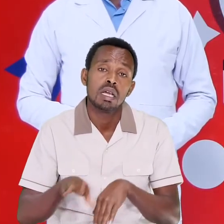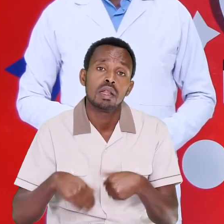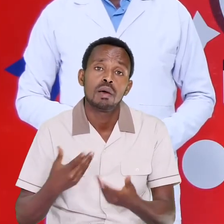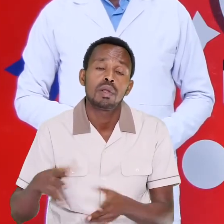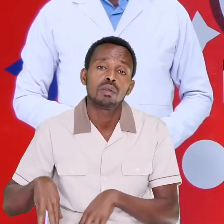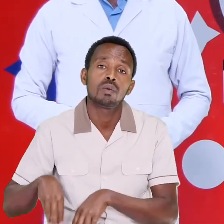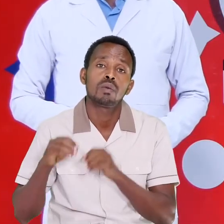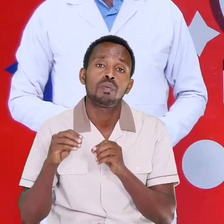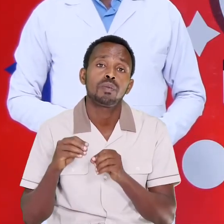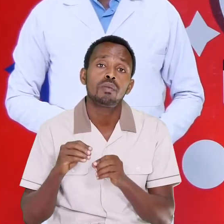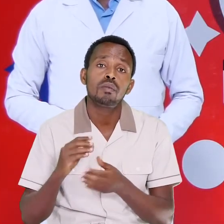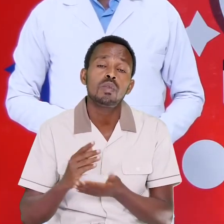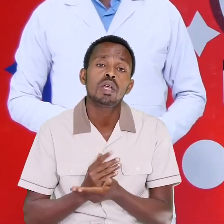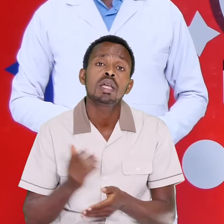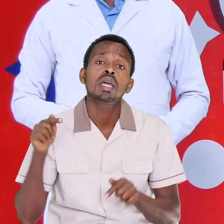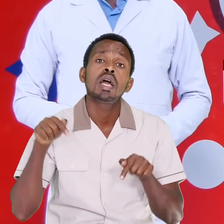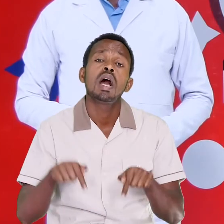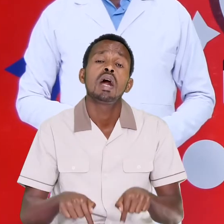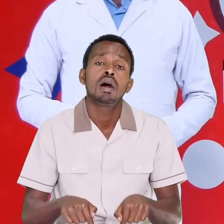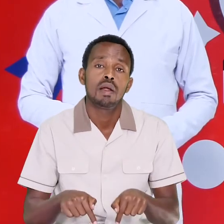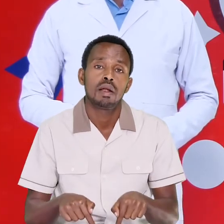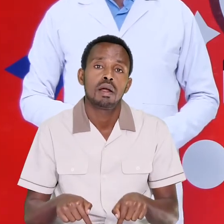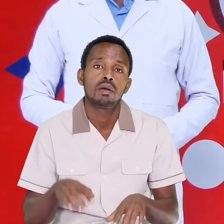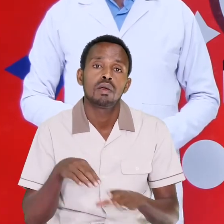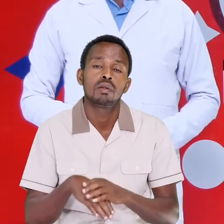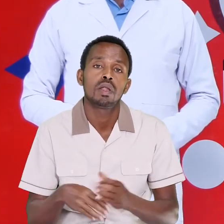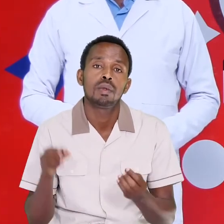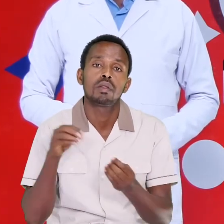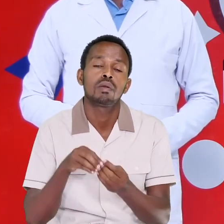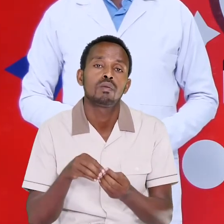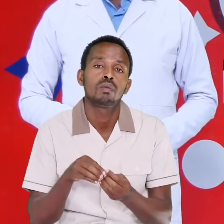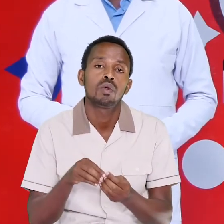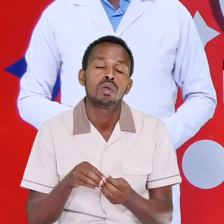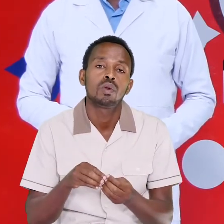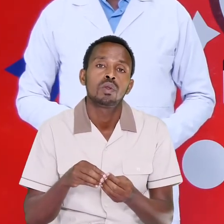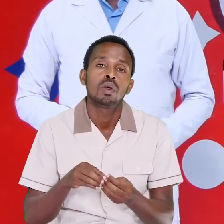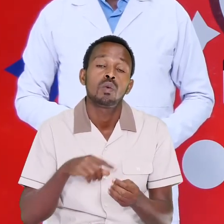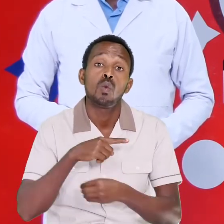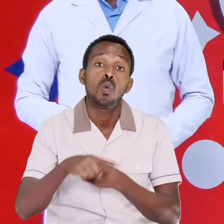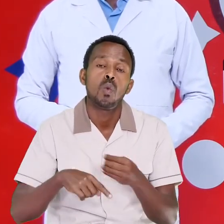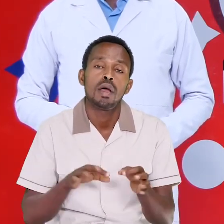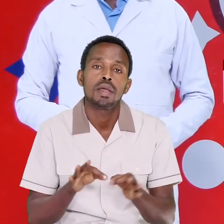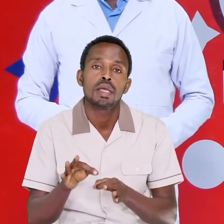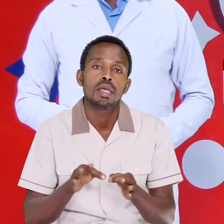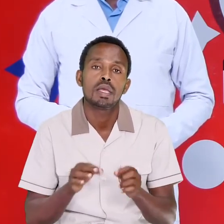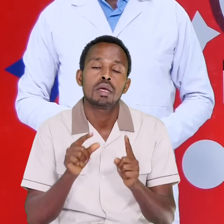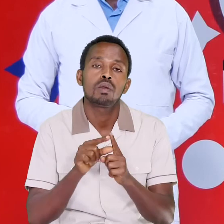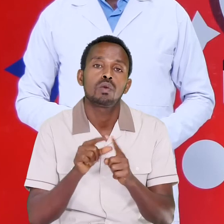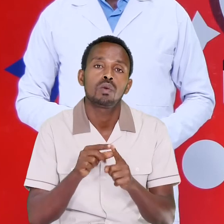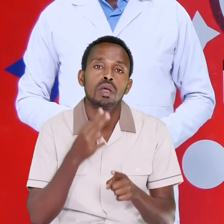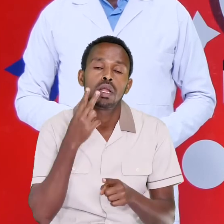Barattoota, barnoota keenyaa irraa keessatti egaa dabalataan waa'ee hiika jechootaa ilaallee